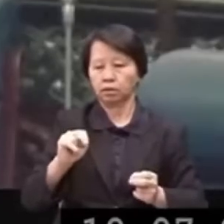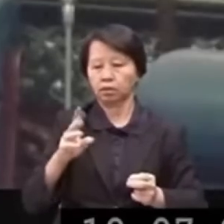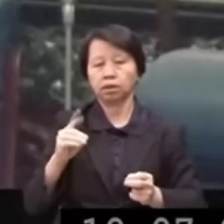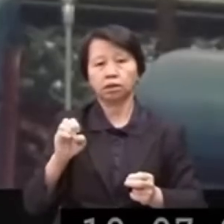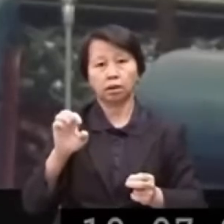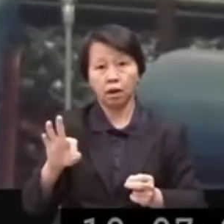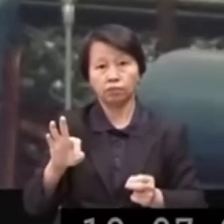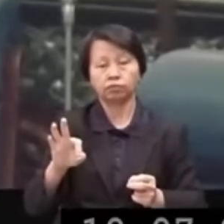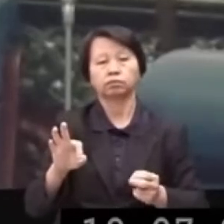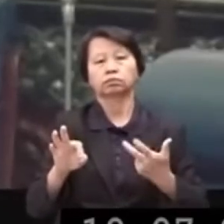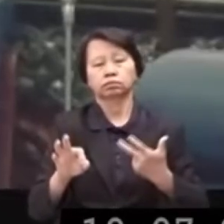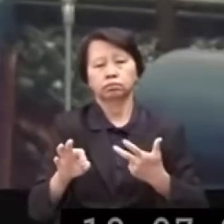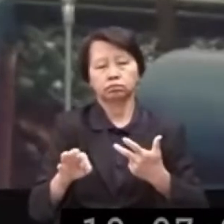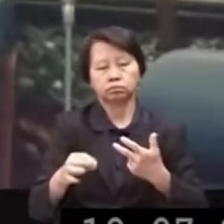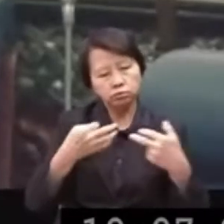tersebut